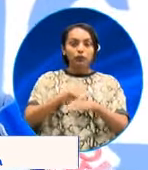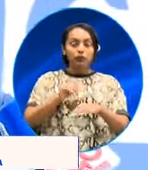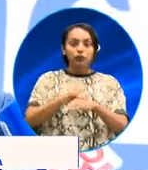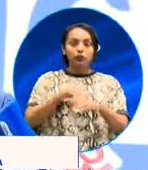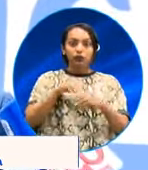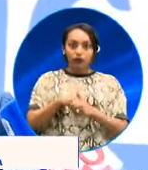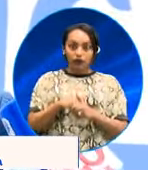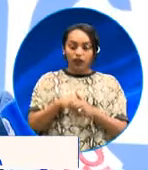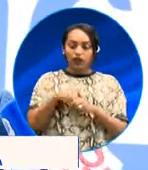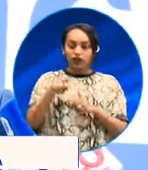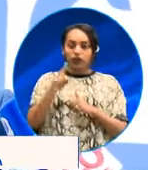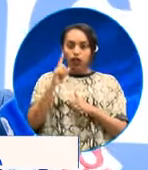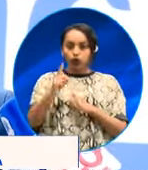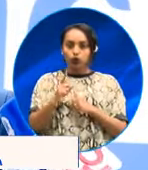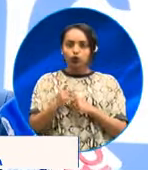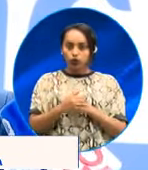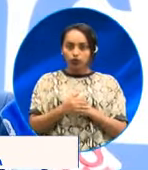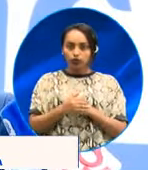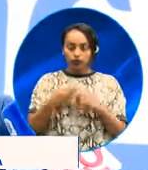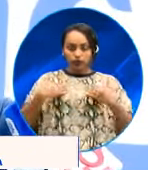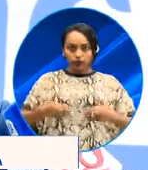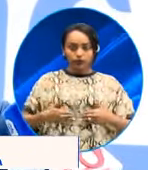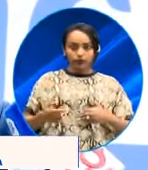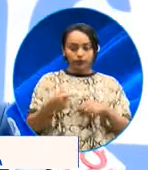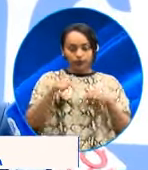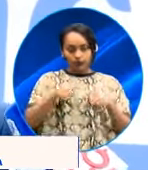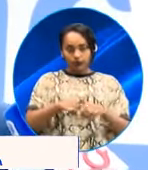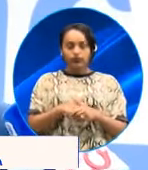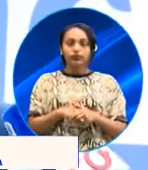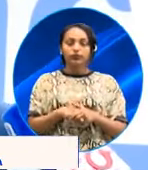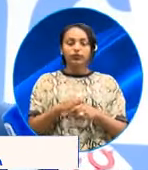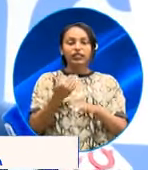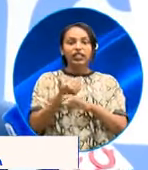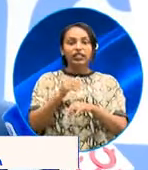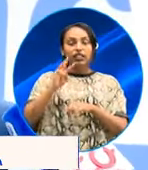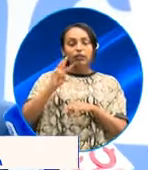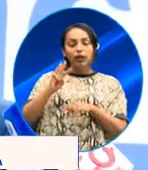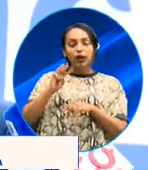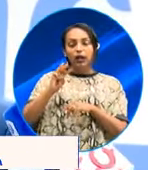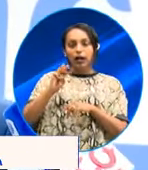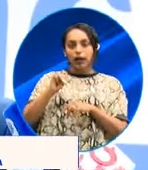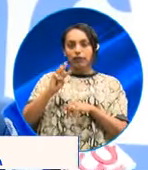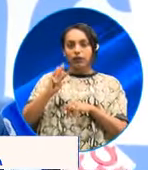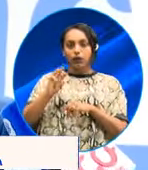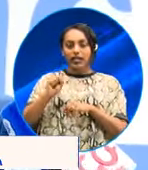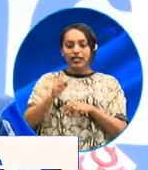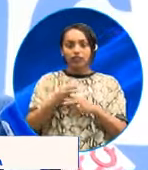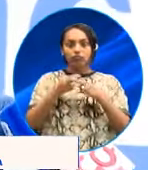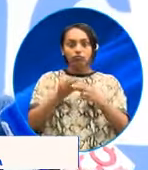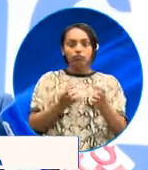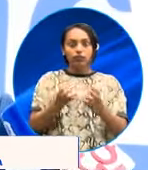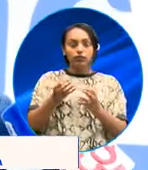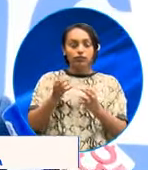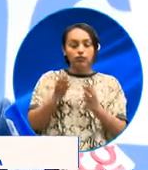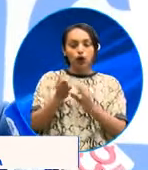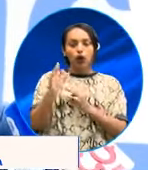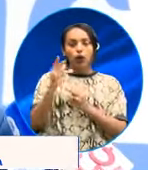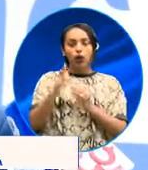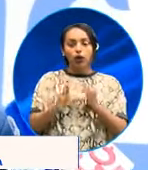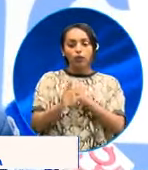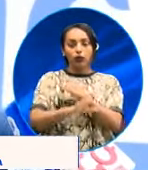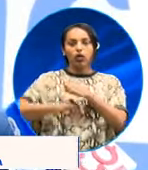ጥሪ ውስጥ የዛ አንዱ አካሉንን ዛሬ ቅድም MWS በገለጸው መሰረት በሆራ በኩል